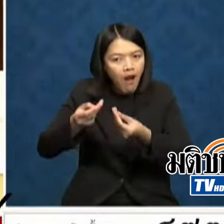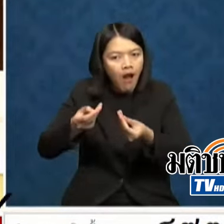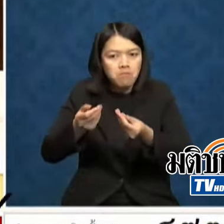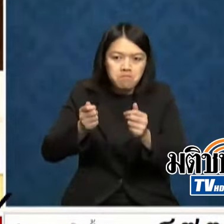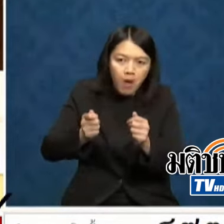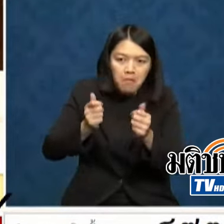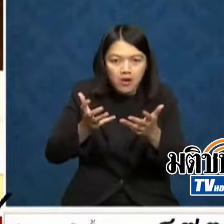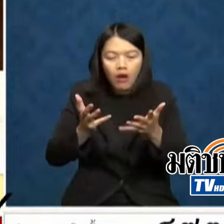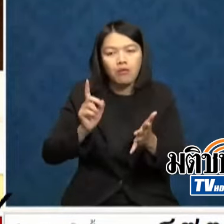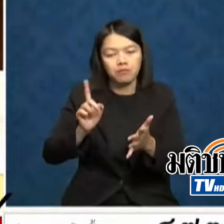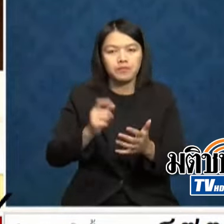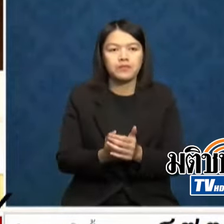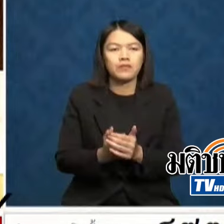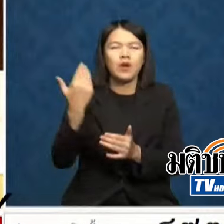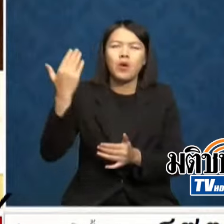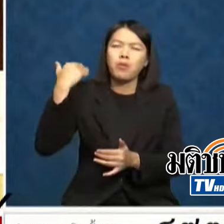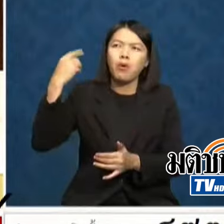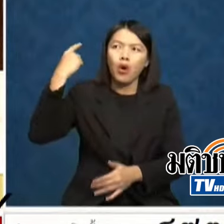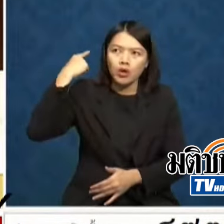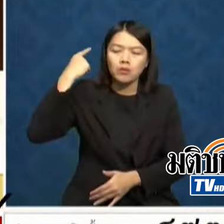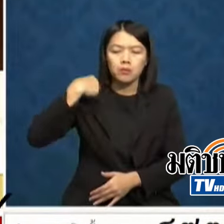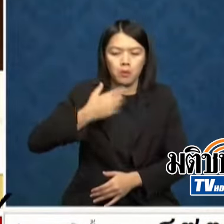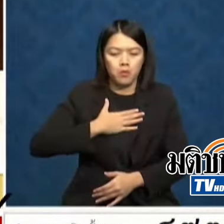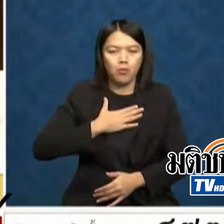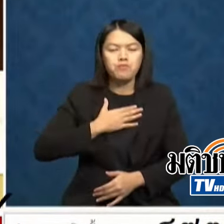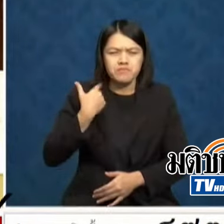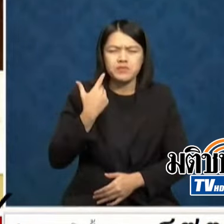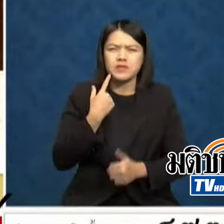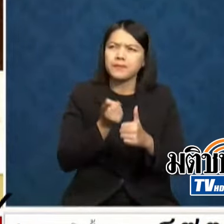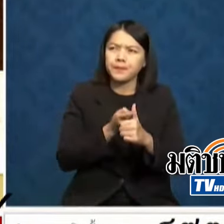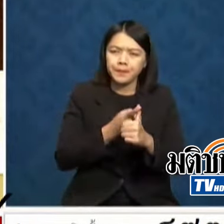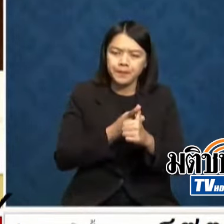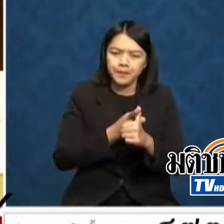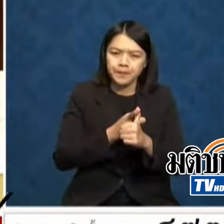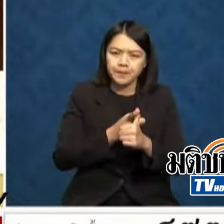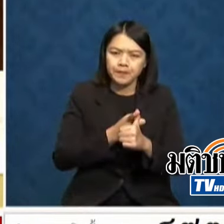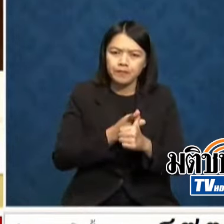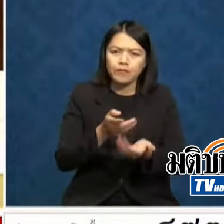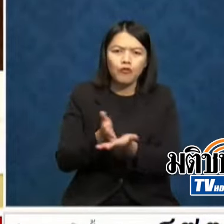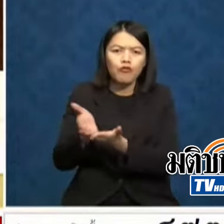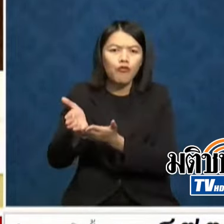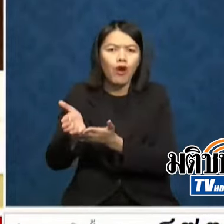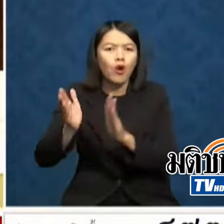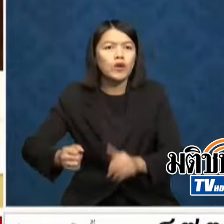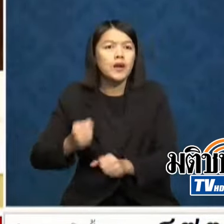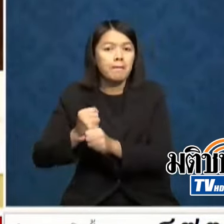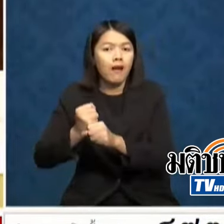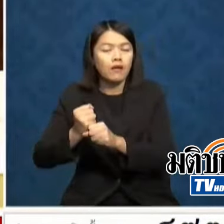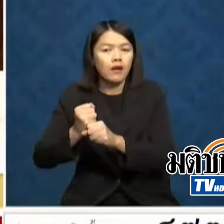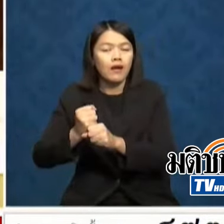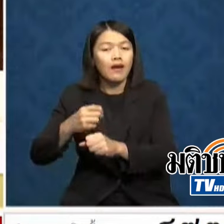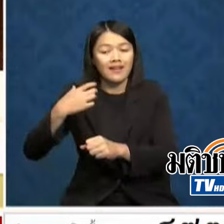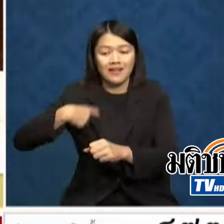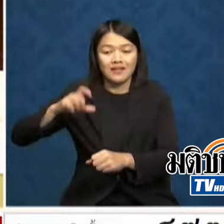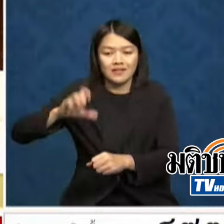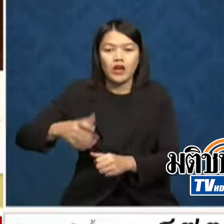ญาตไหมในที่ผ่านมาเนี่ยเท่าที่ผมว่าก็มีหนึ่งจากฝ่ายเจ้าหน้าที่ของรัฐหรือศา